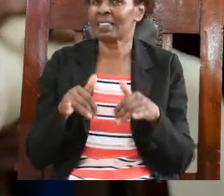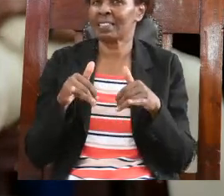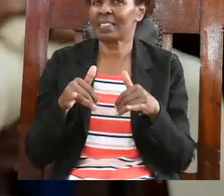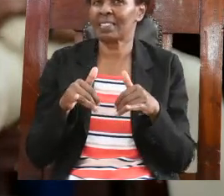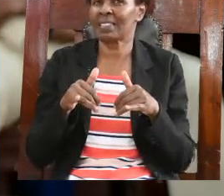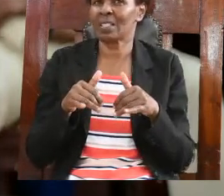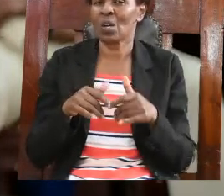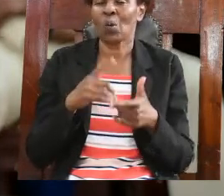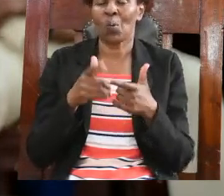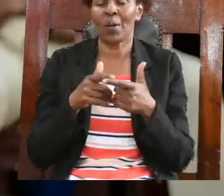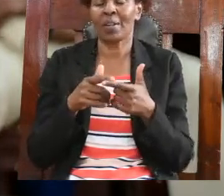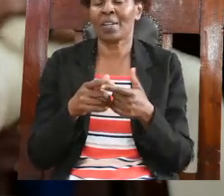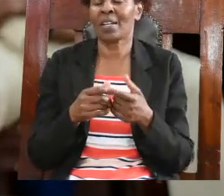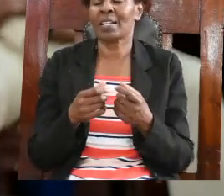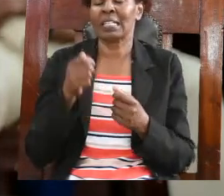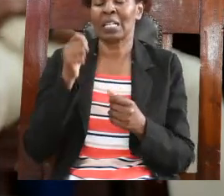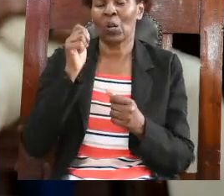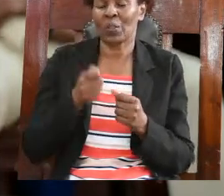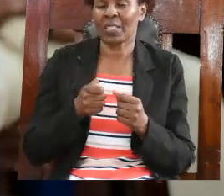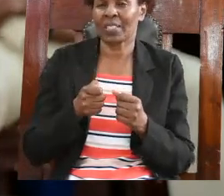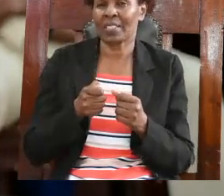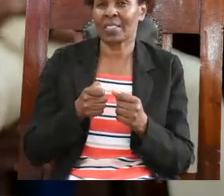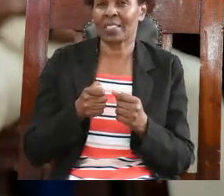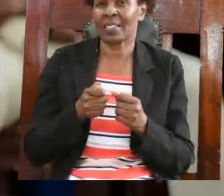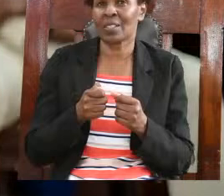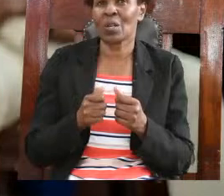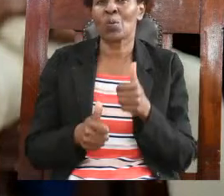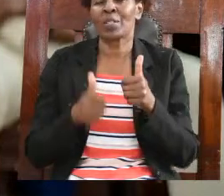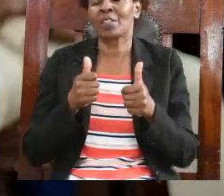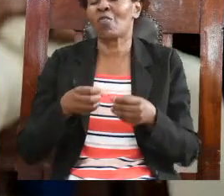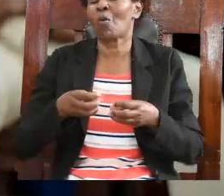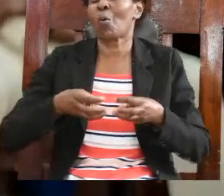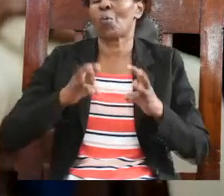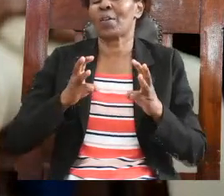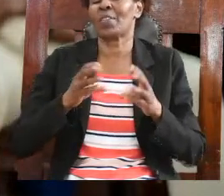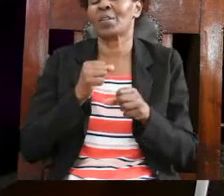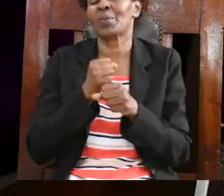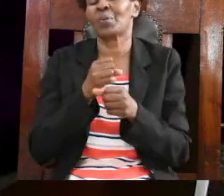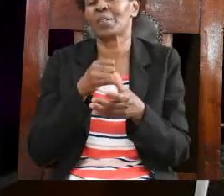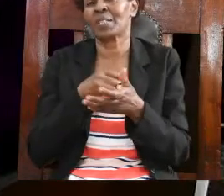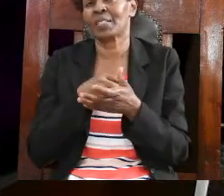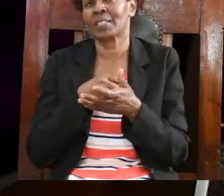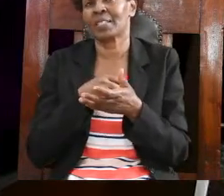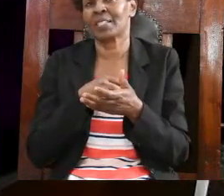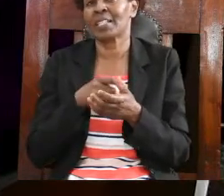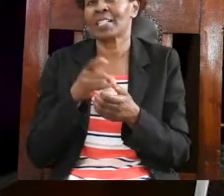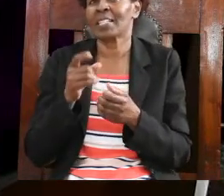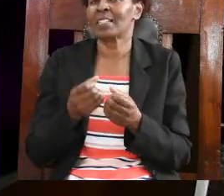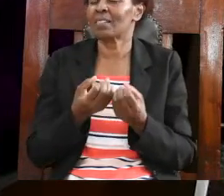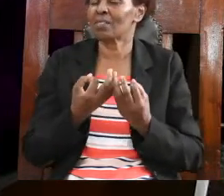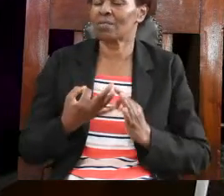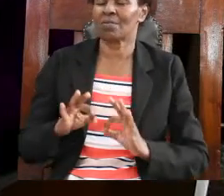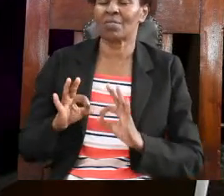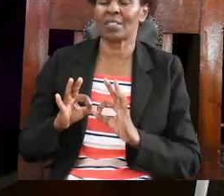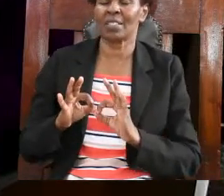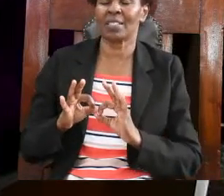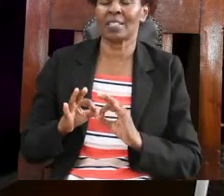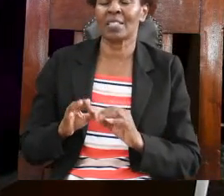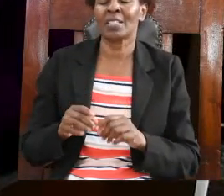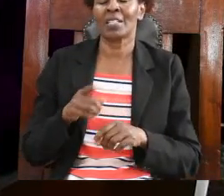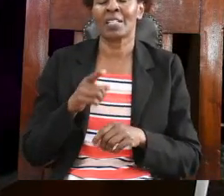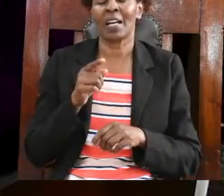koti ikifanya uamuzi, regardless ya vile ambavyo uamuzi huo utakavyofanywa, nitamwachilia Timotheo arudi